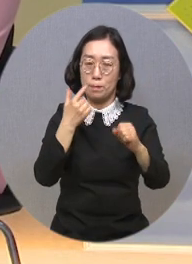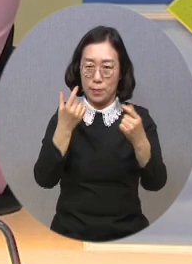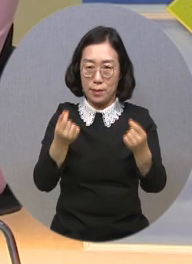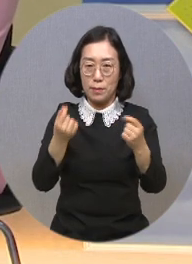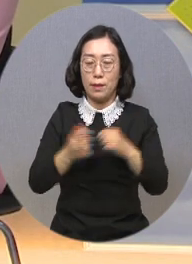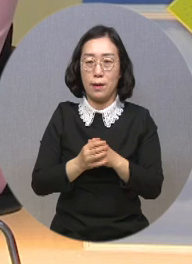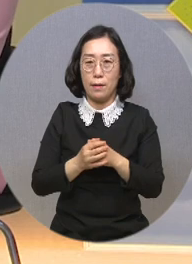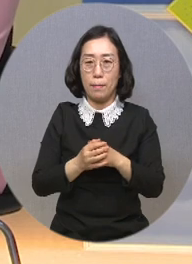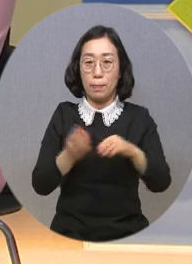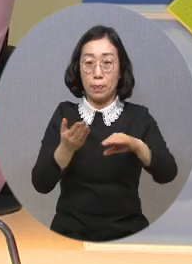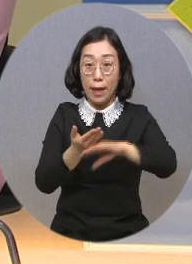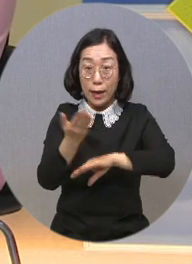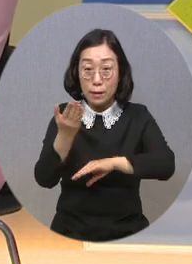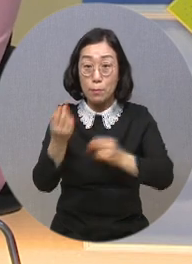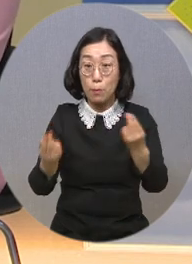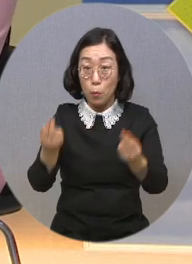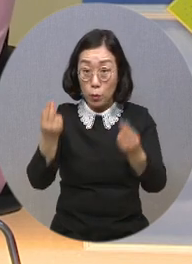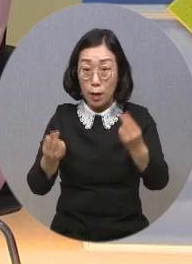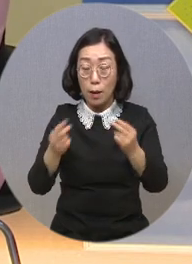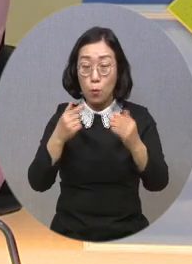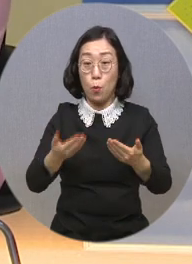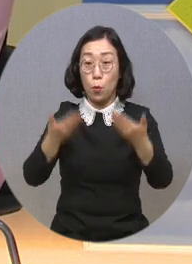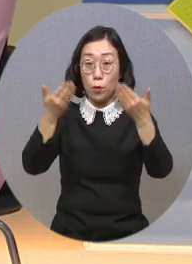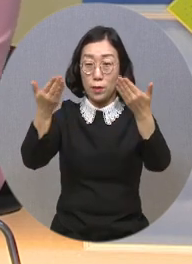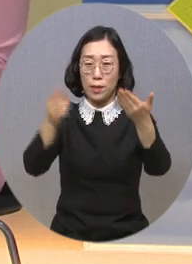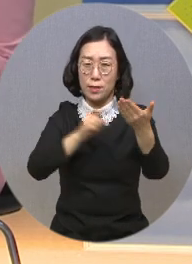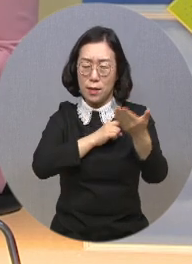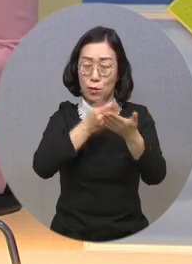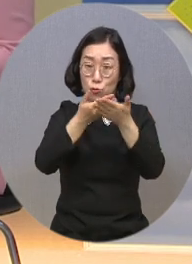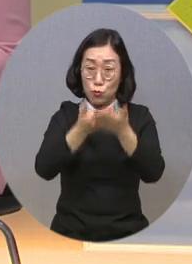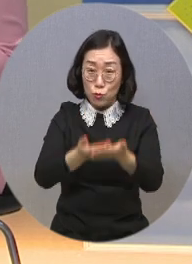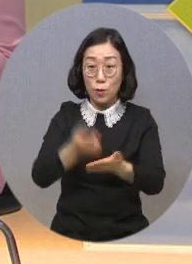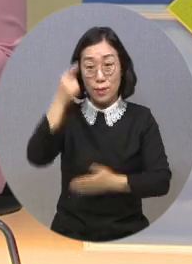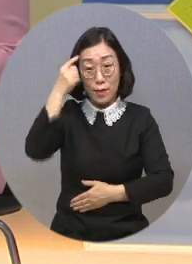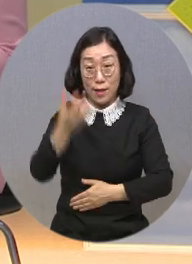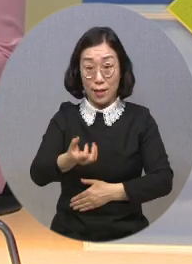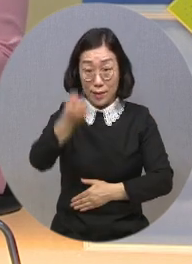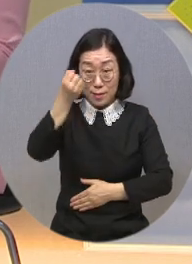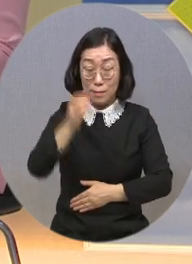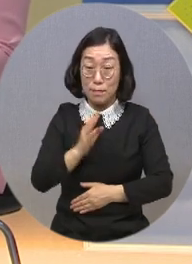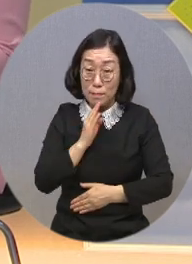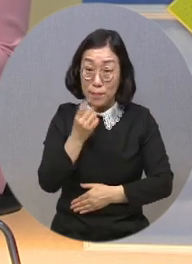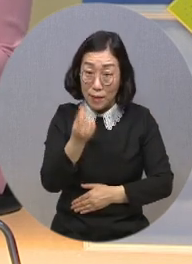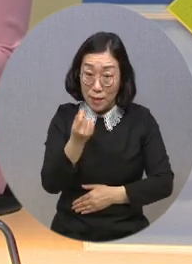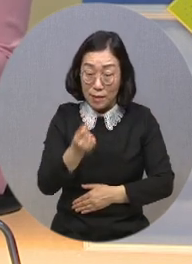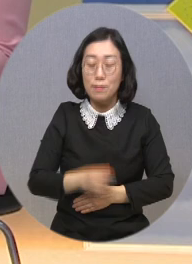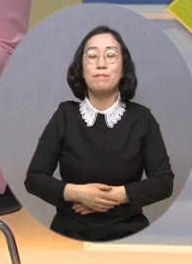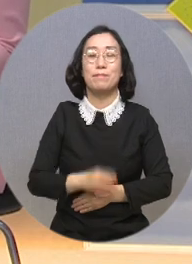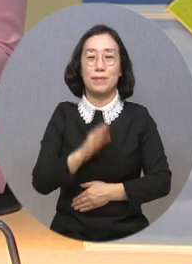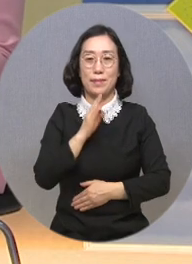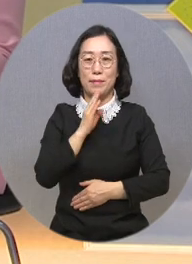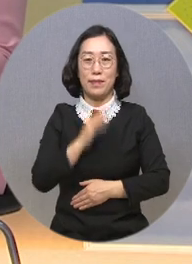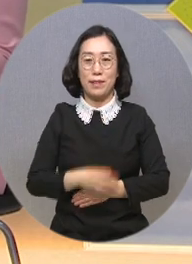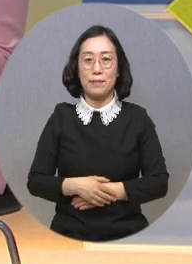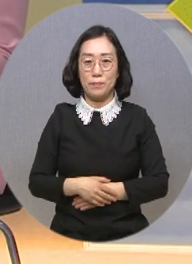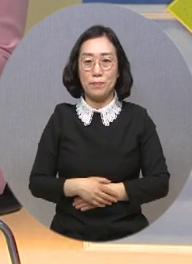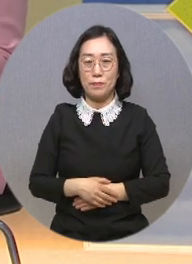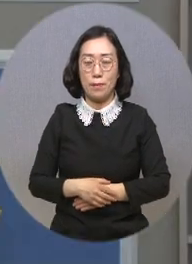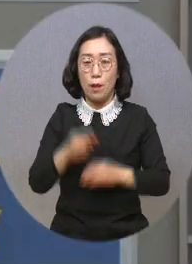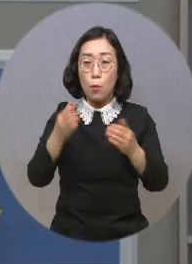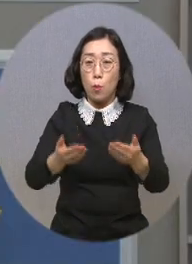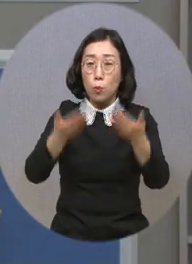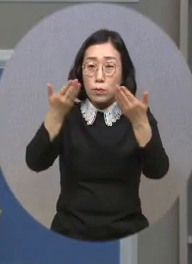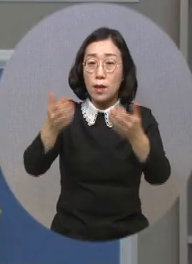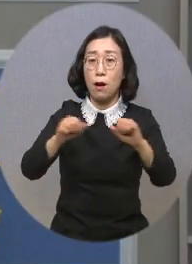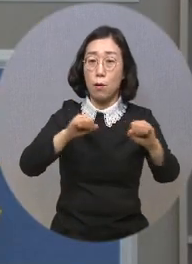있습니다. 다른 모임보다 봉사에 더 집중을 하신다 이 말씀이시죠? 네, 예. 봉사가 네. 1번이기 때문에 1번. 저에게는. 네. 네. 그러면은